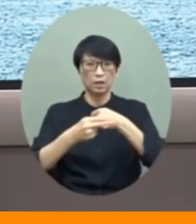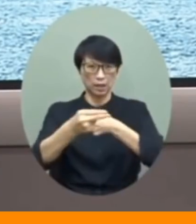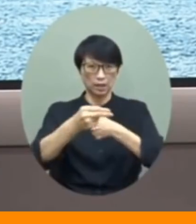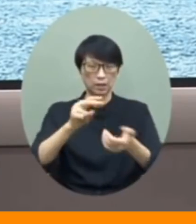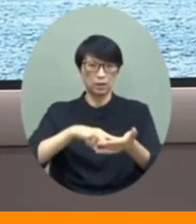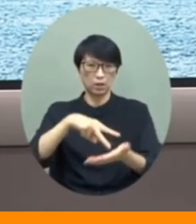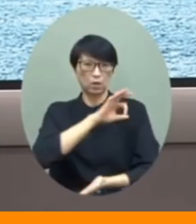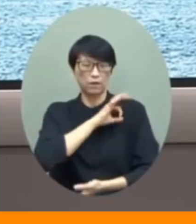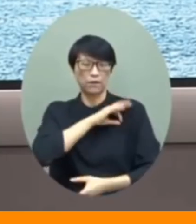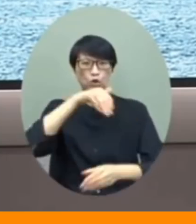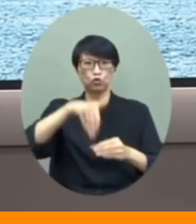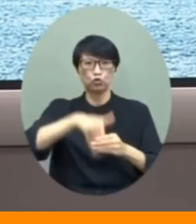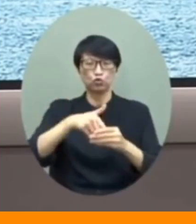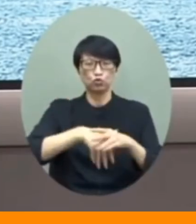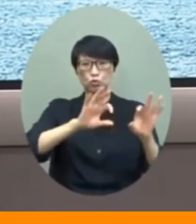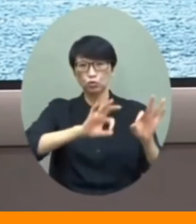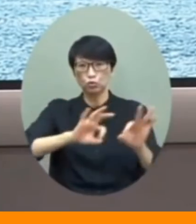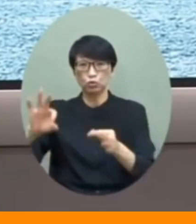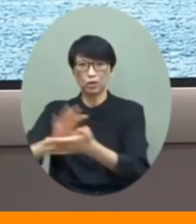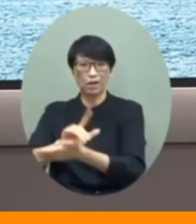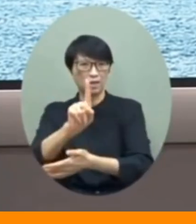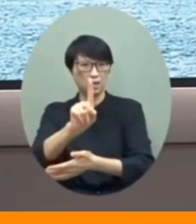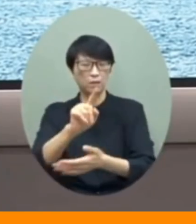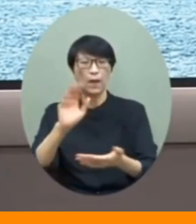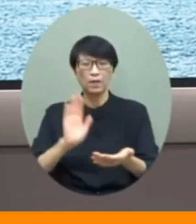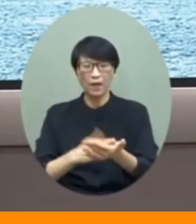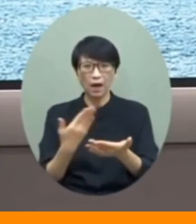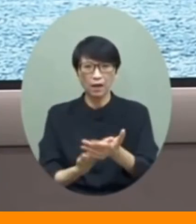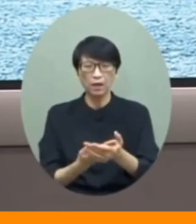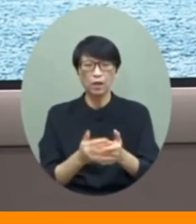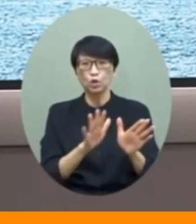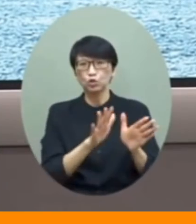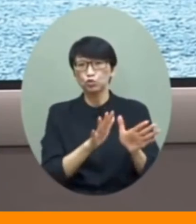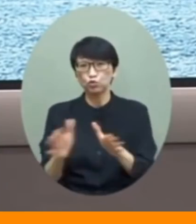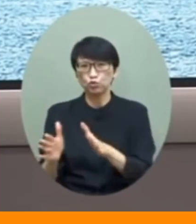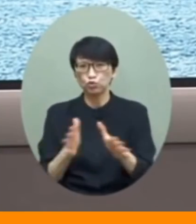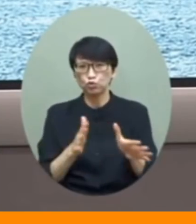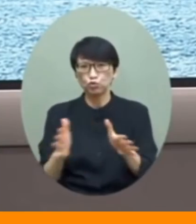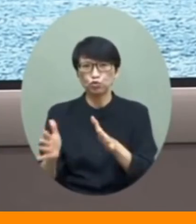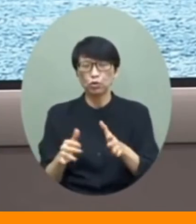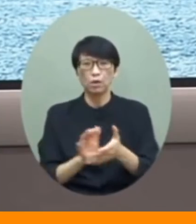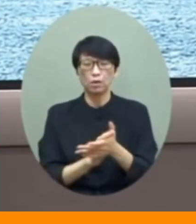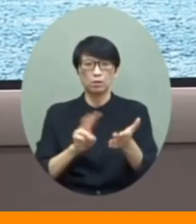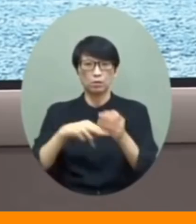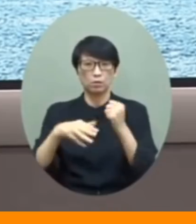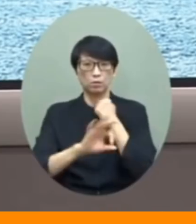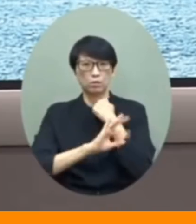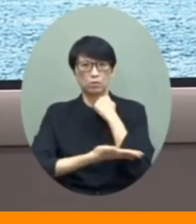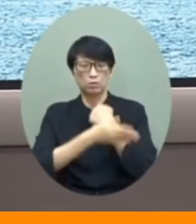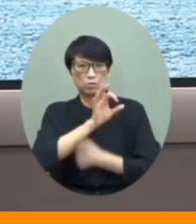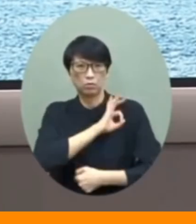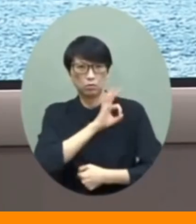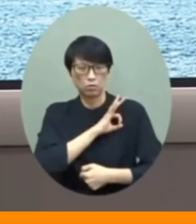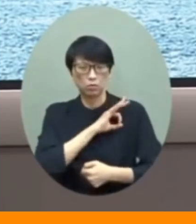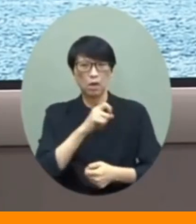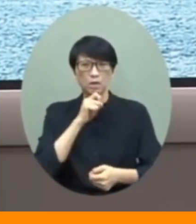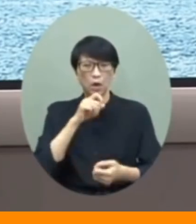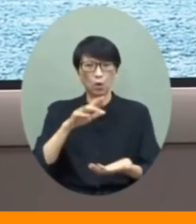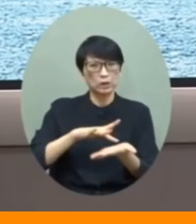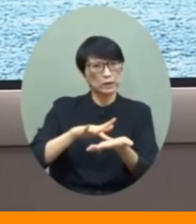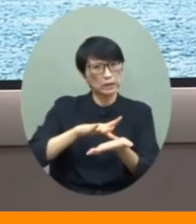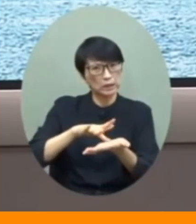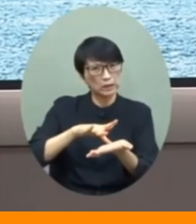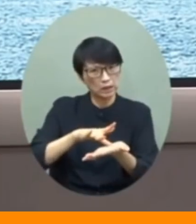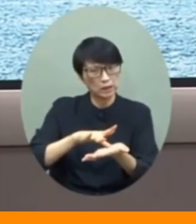的立法會選舉日推遲一年，但是未能夠處理，那立法會在未來一年將出現一個真空